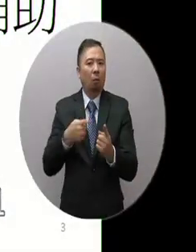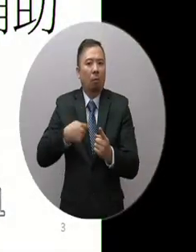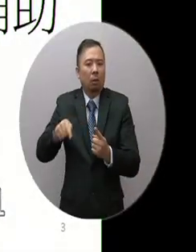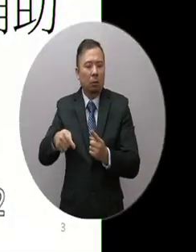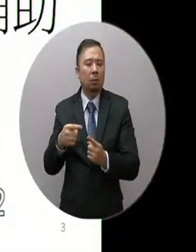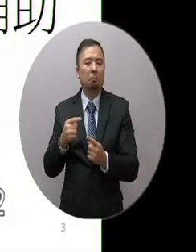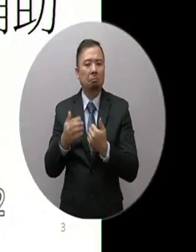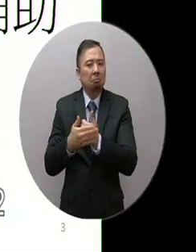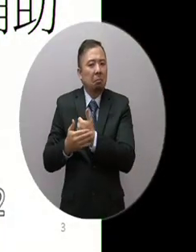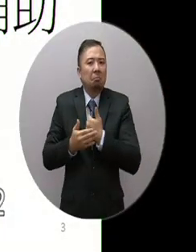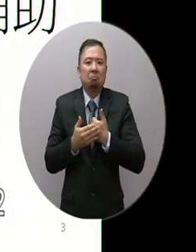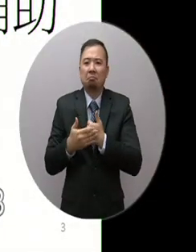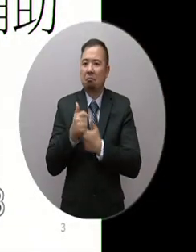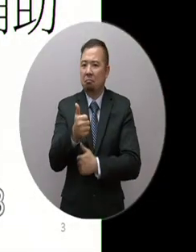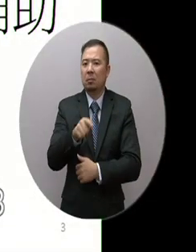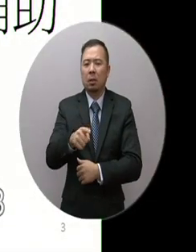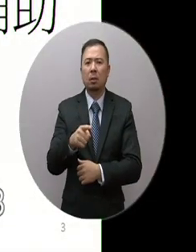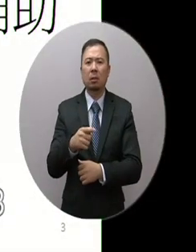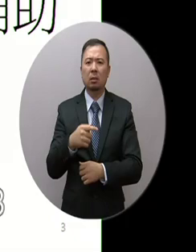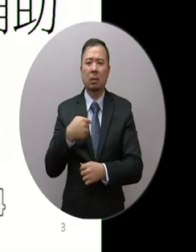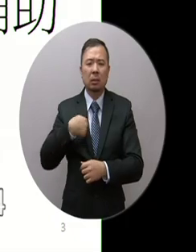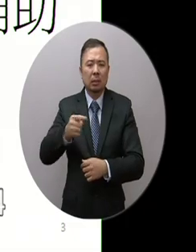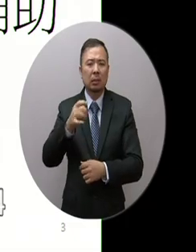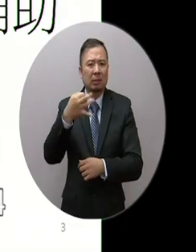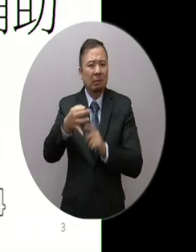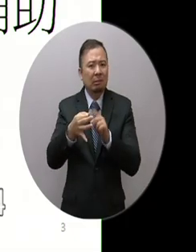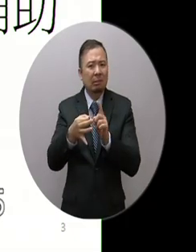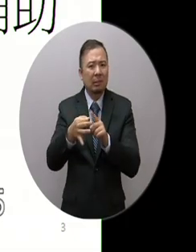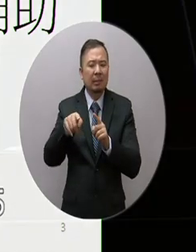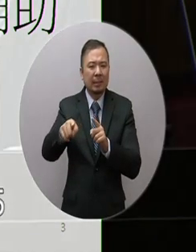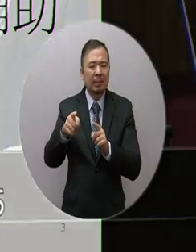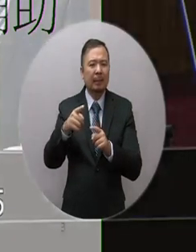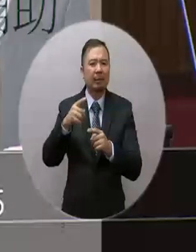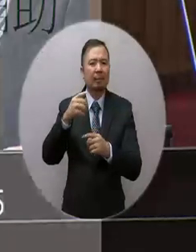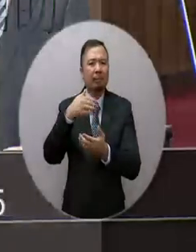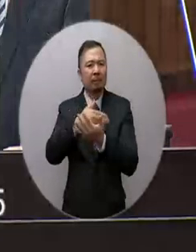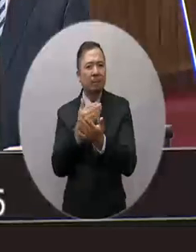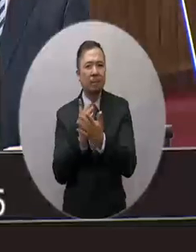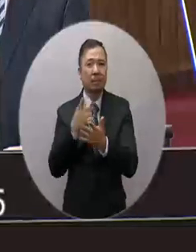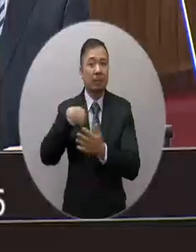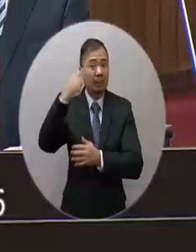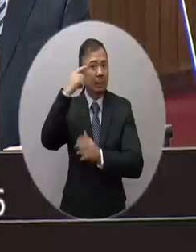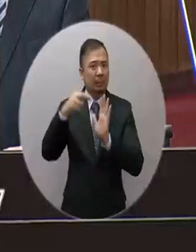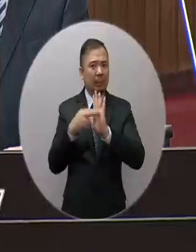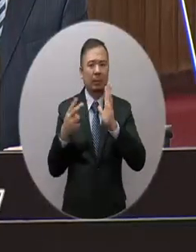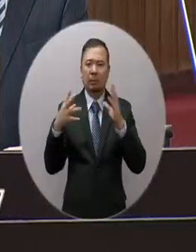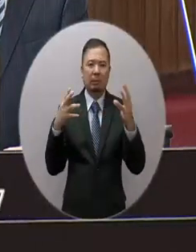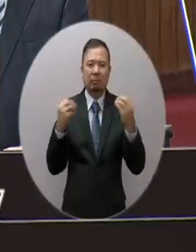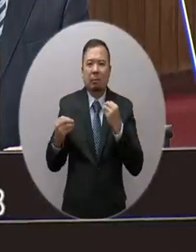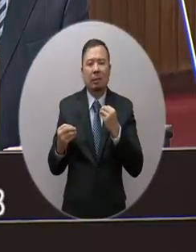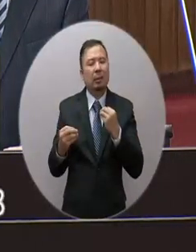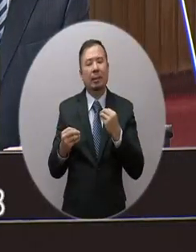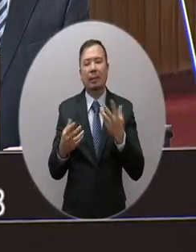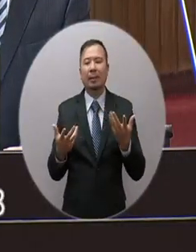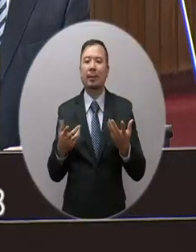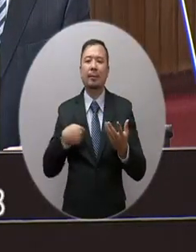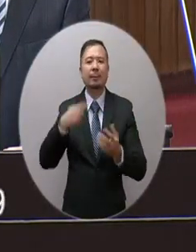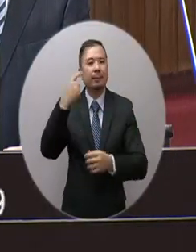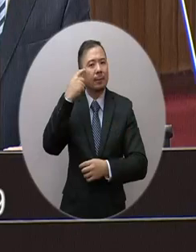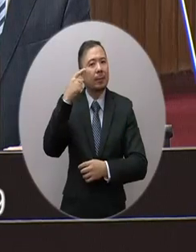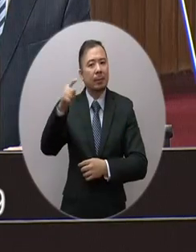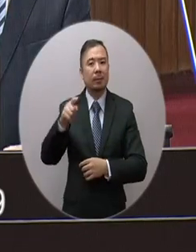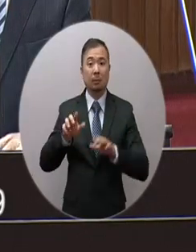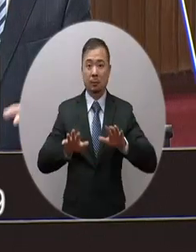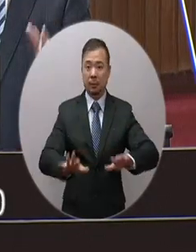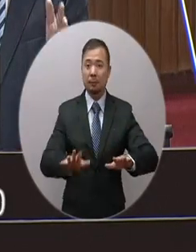这样的经费，有时候要说都很难说清楚。那个时候因为政治上的彼此的立场不同，那院长，我想在这里也利